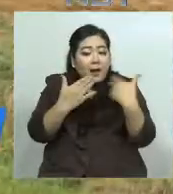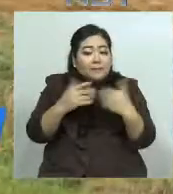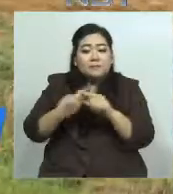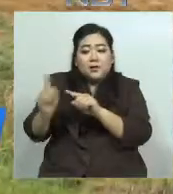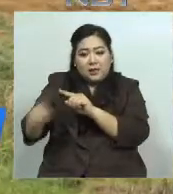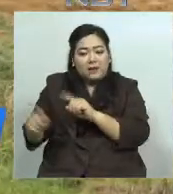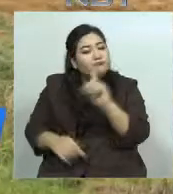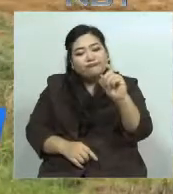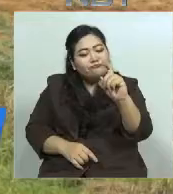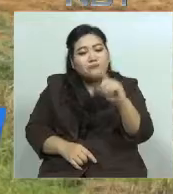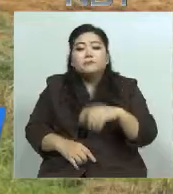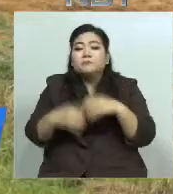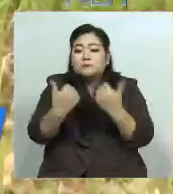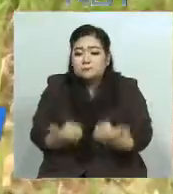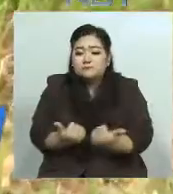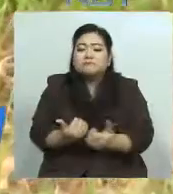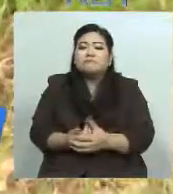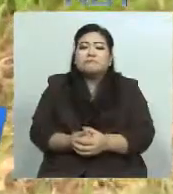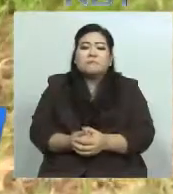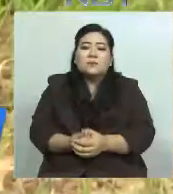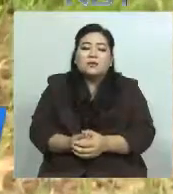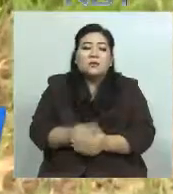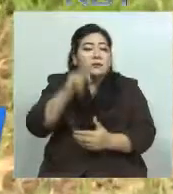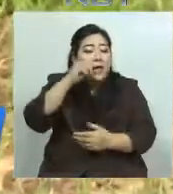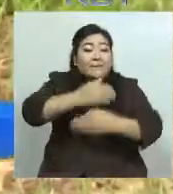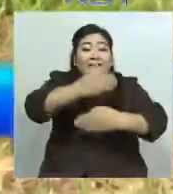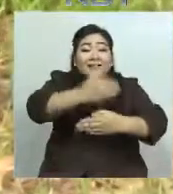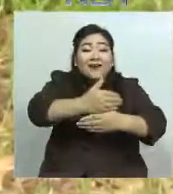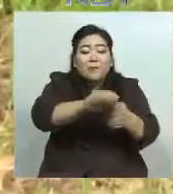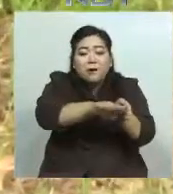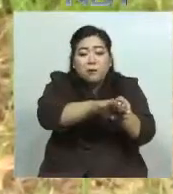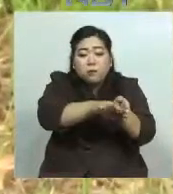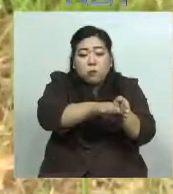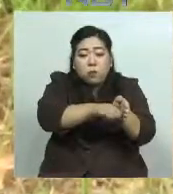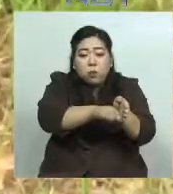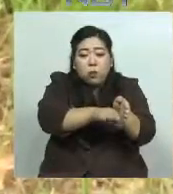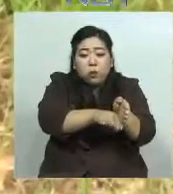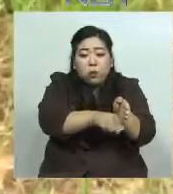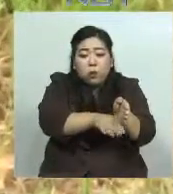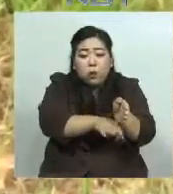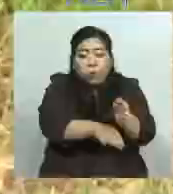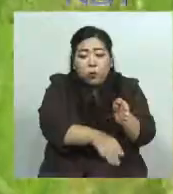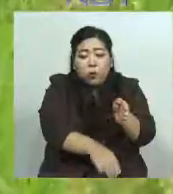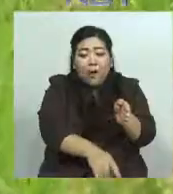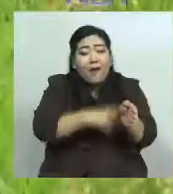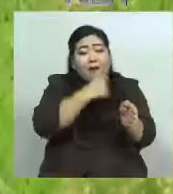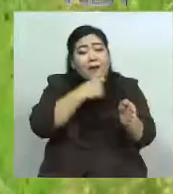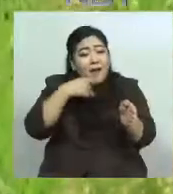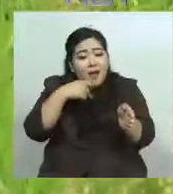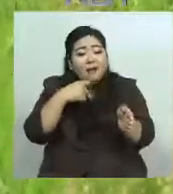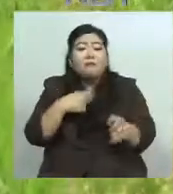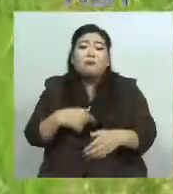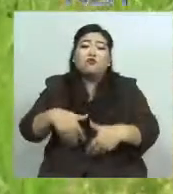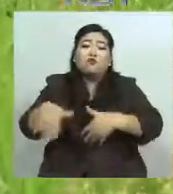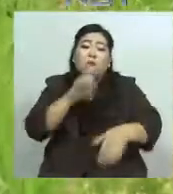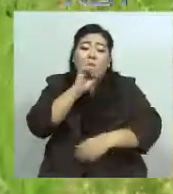ำราญและอำเภอบ้านแฮดซึ่งน้ำในอ่างเก็บน้ำแก่งละวะปีนี้ลดลงมากค่ะชาวบ้านบอกว่าตั้งแต่มีการ